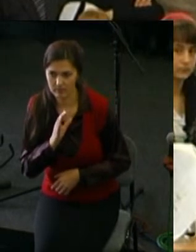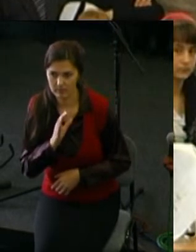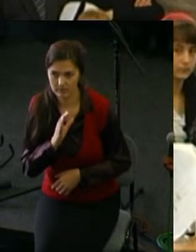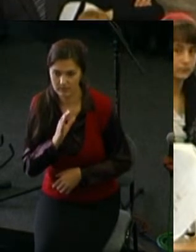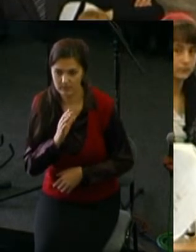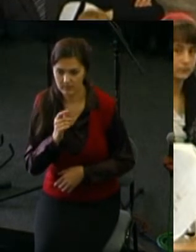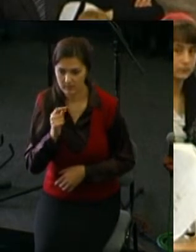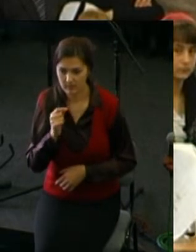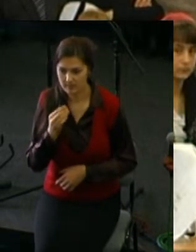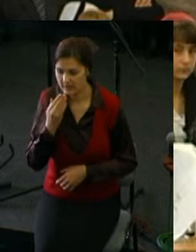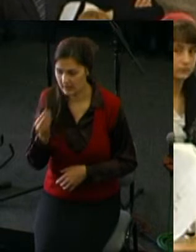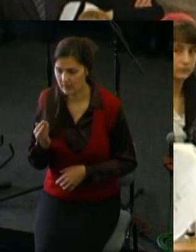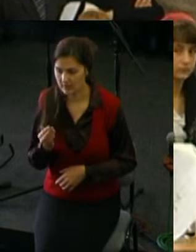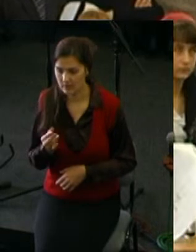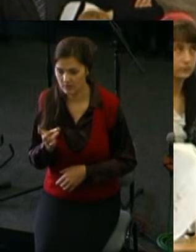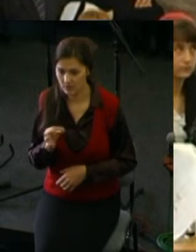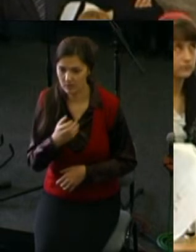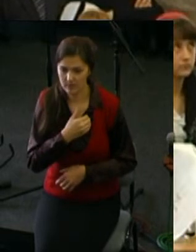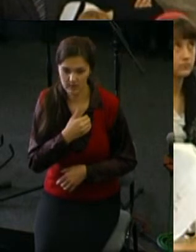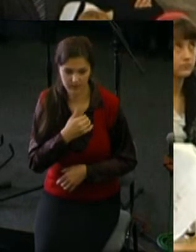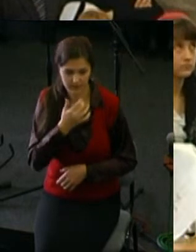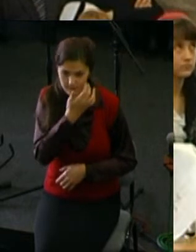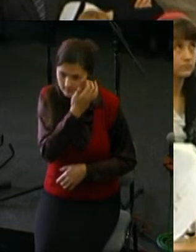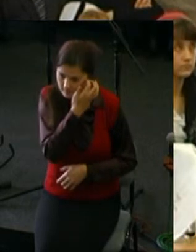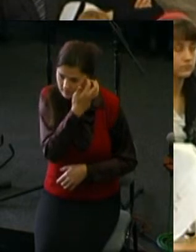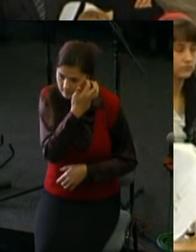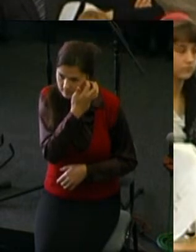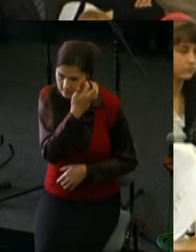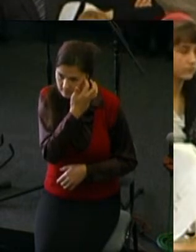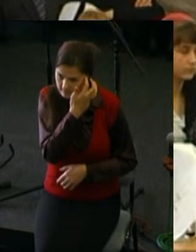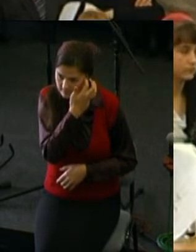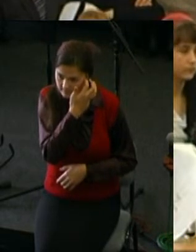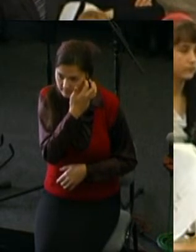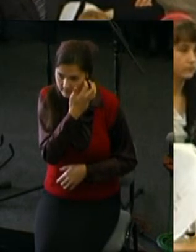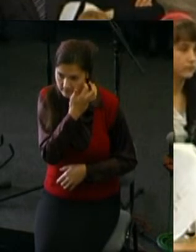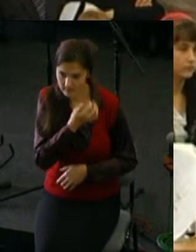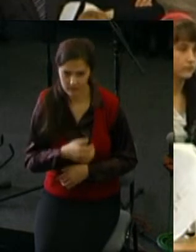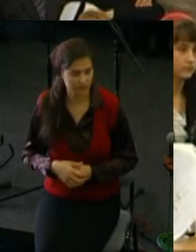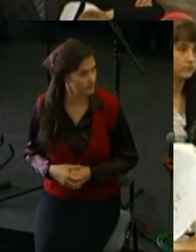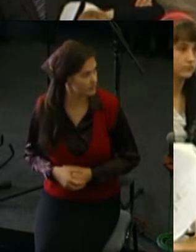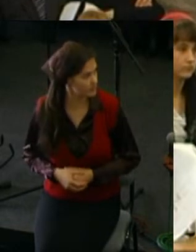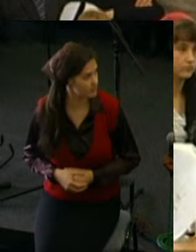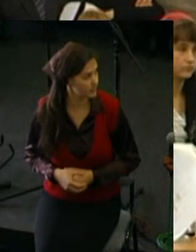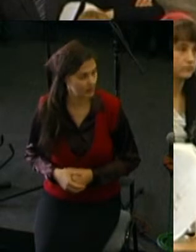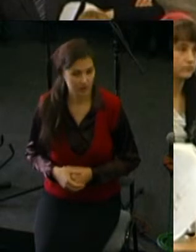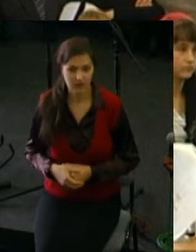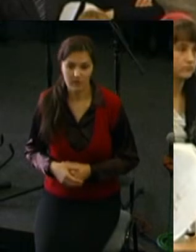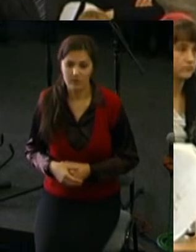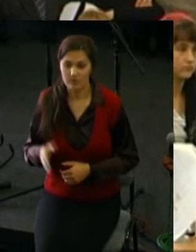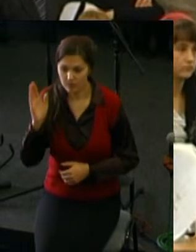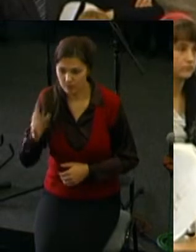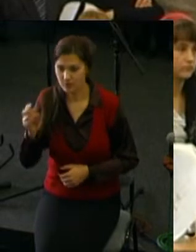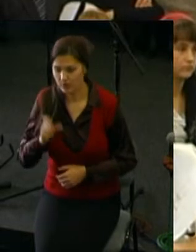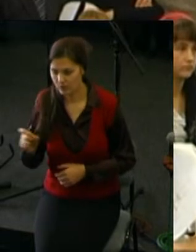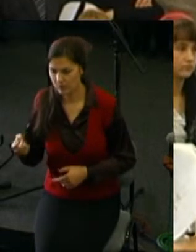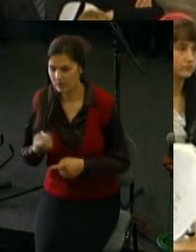тому що були і не і ті люди які побажали Ісуса Христа і були ті люди які не любили Ісуса